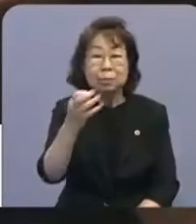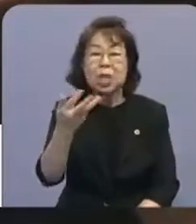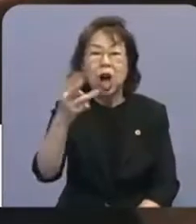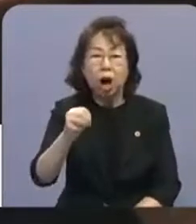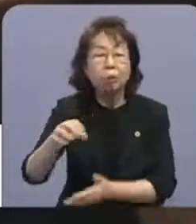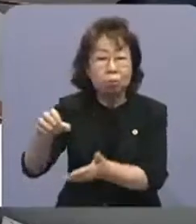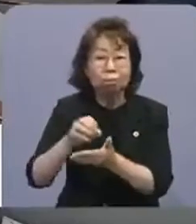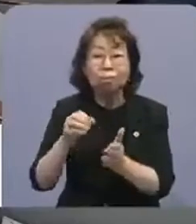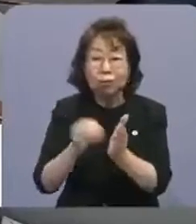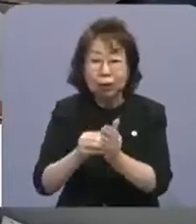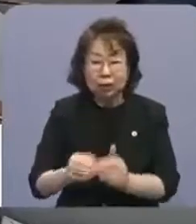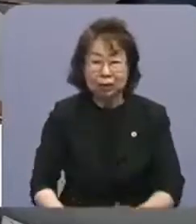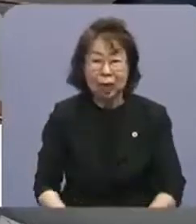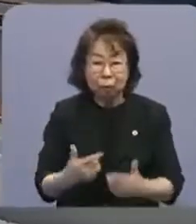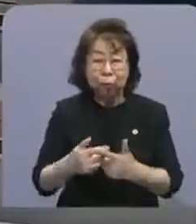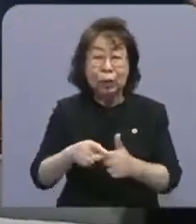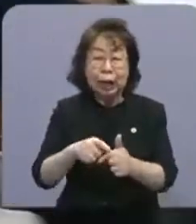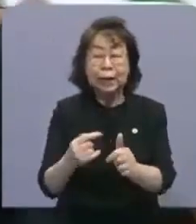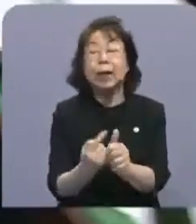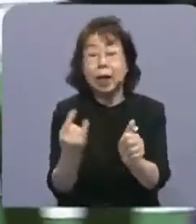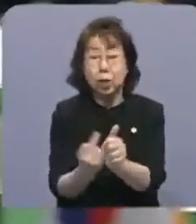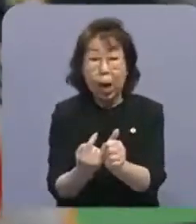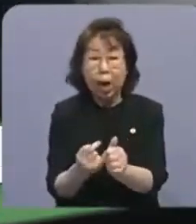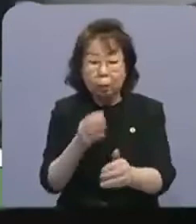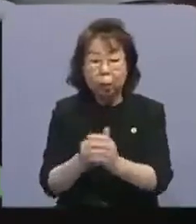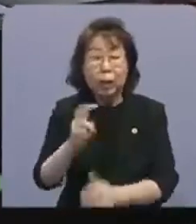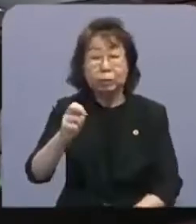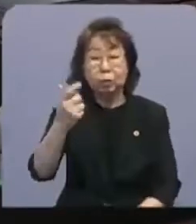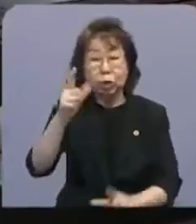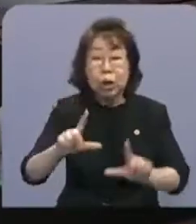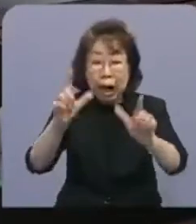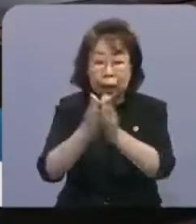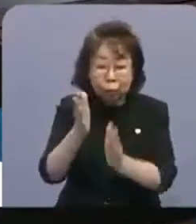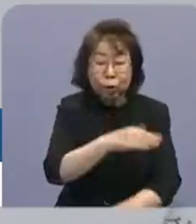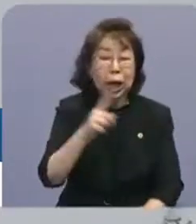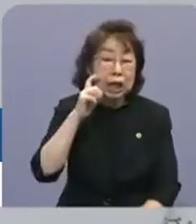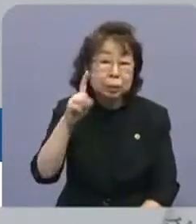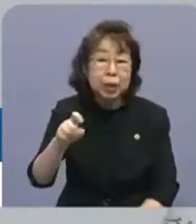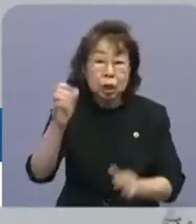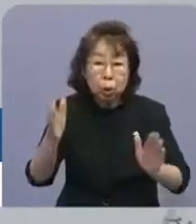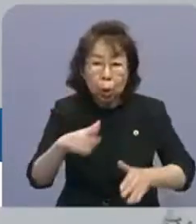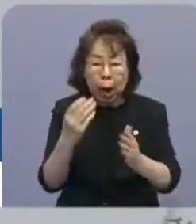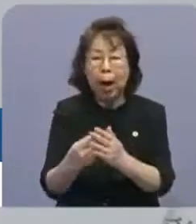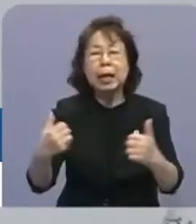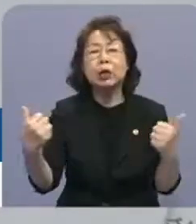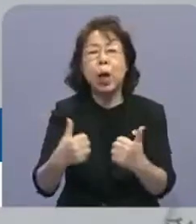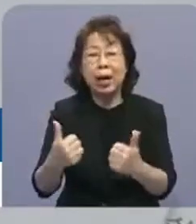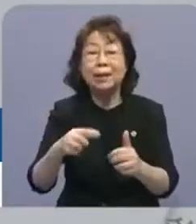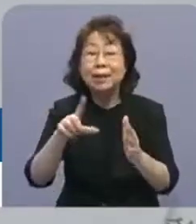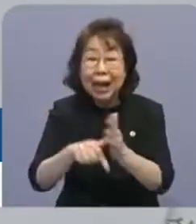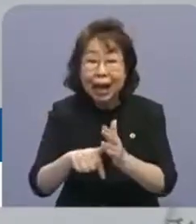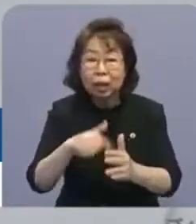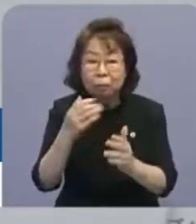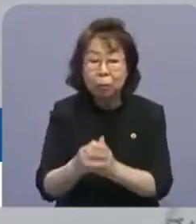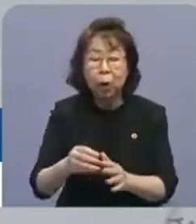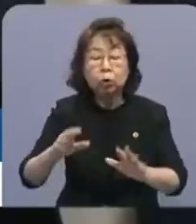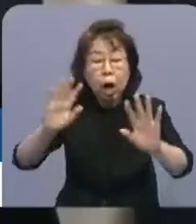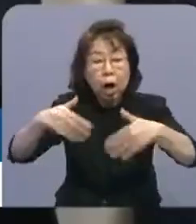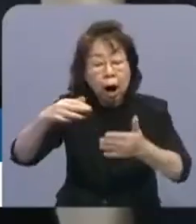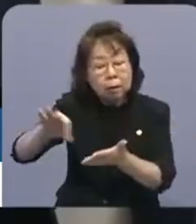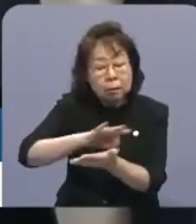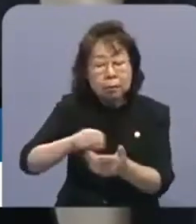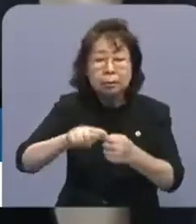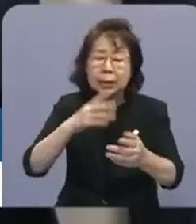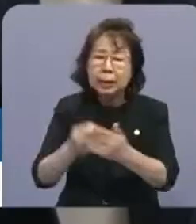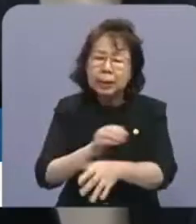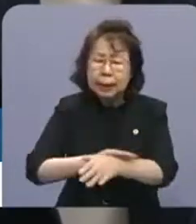편성했습니다. 이에 따라 부산시의회는 오는 26일부터 11일간 제308회 임시회를 열어 이번 추경 예산안이